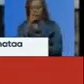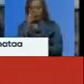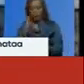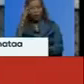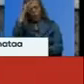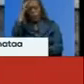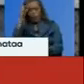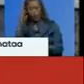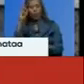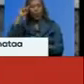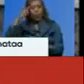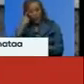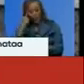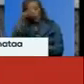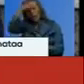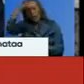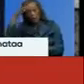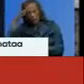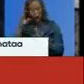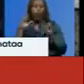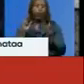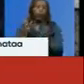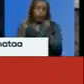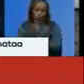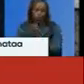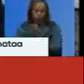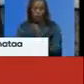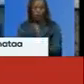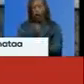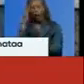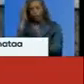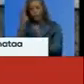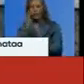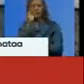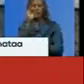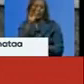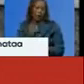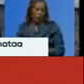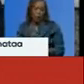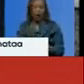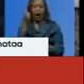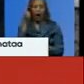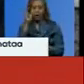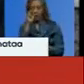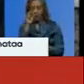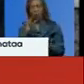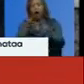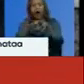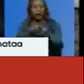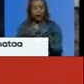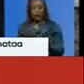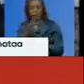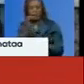ቤንሻንጉሉ፣ ወላይታው፣ ጋምቤላው፣ ጉራጌው፣ አፋሩ፣ ስልጤው፣ ከምባታው፣ ሀዲያው፣ ሀረሪው